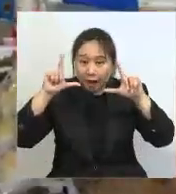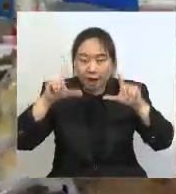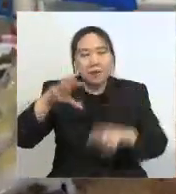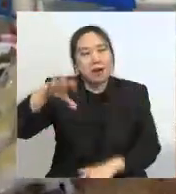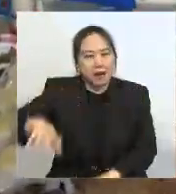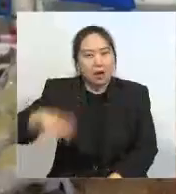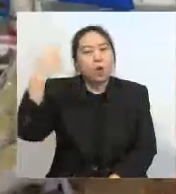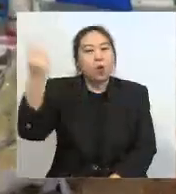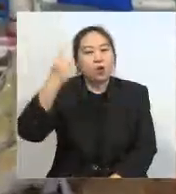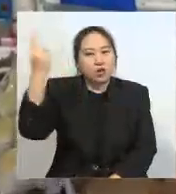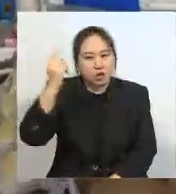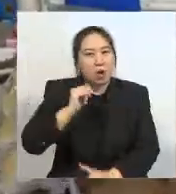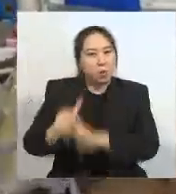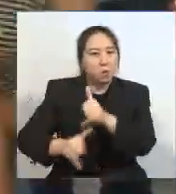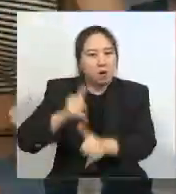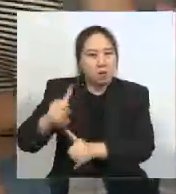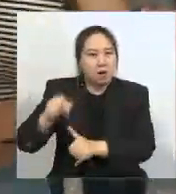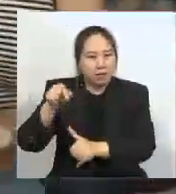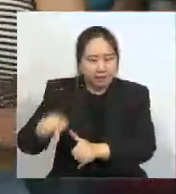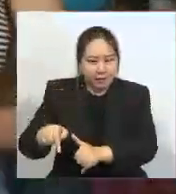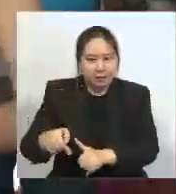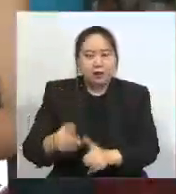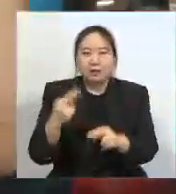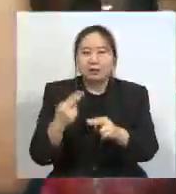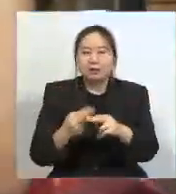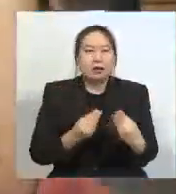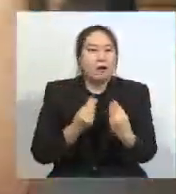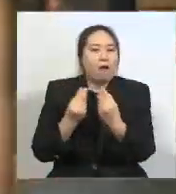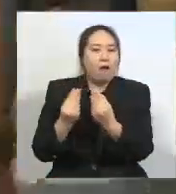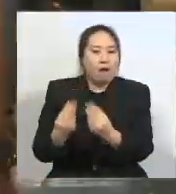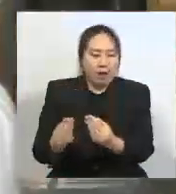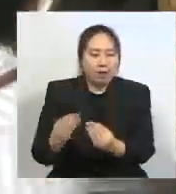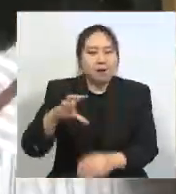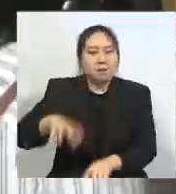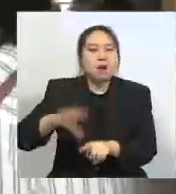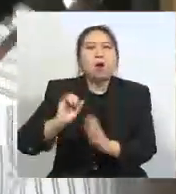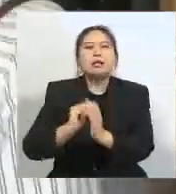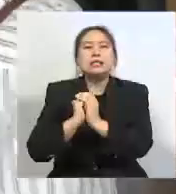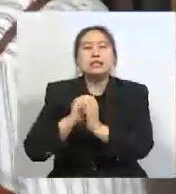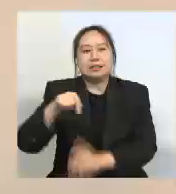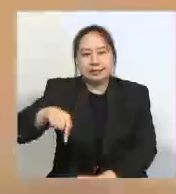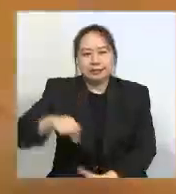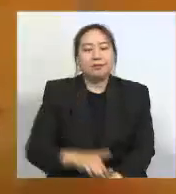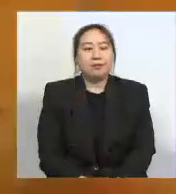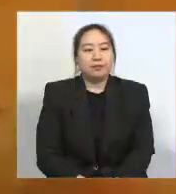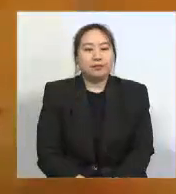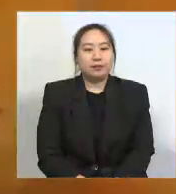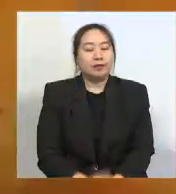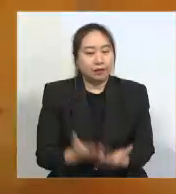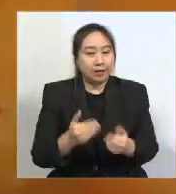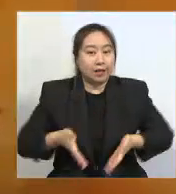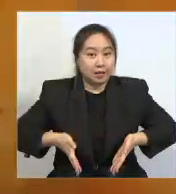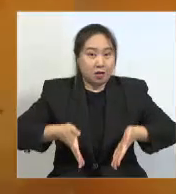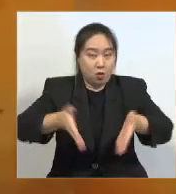วสำคัญของกรุงเทพมหานครจนได้รับการขนานนามว่าไชน่าทาวน์เยาวราชถนนเยาวราชถูกสร้